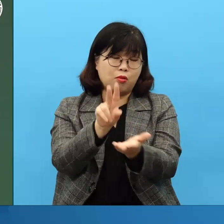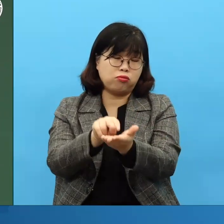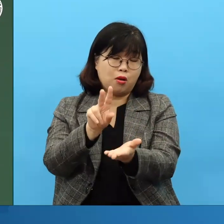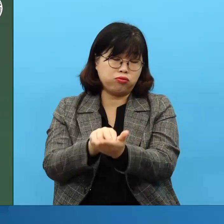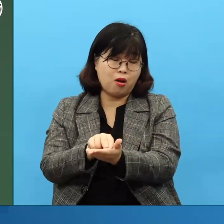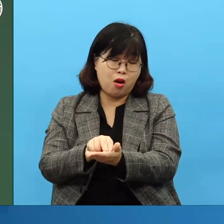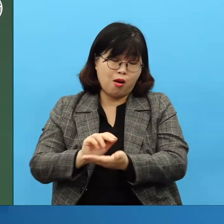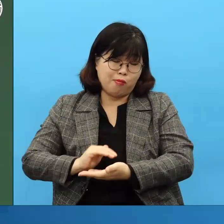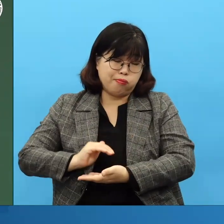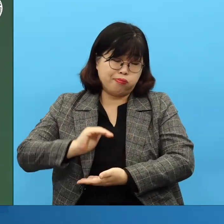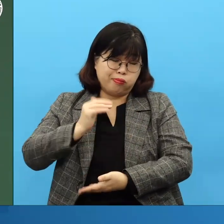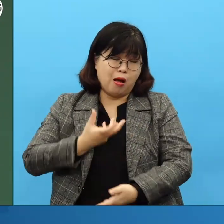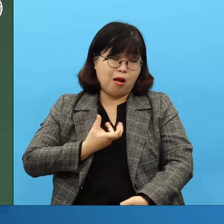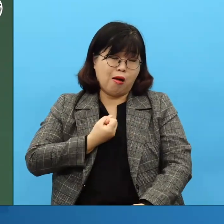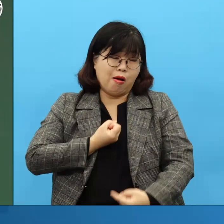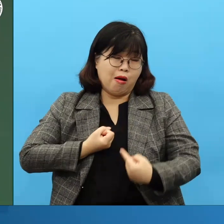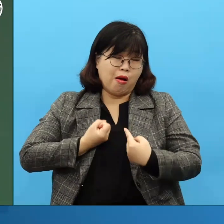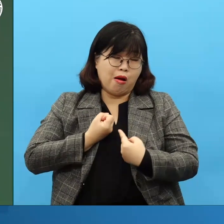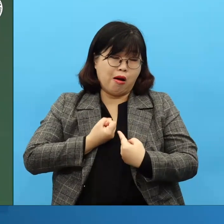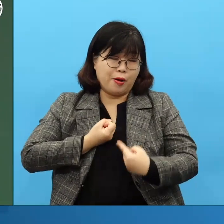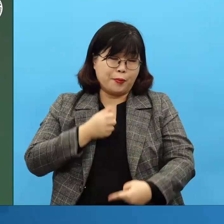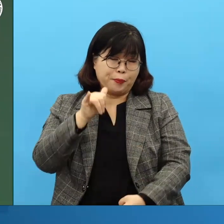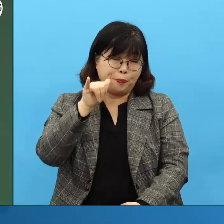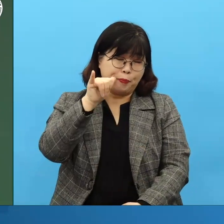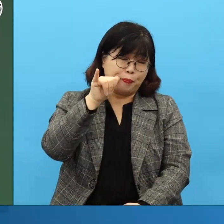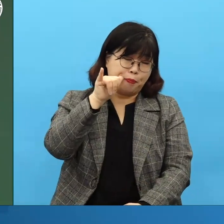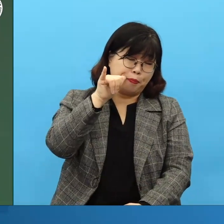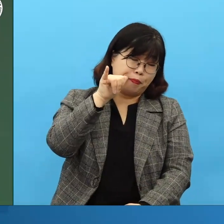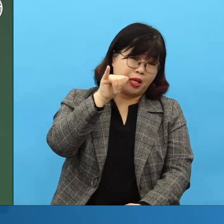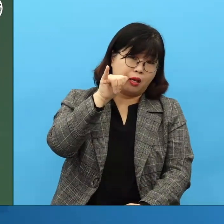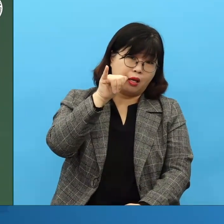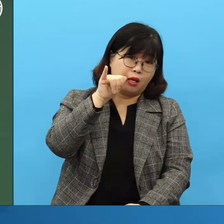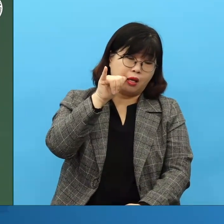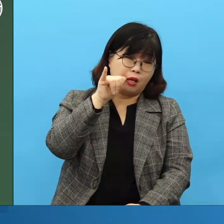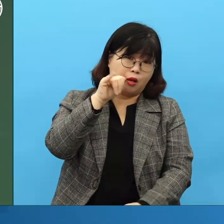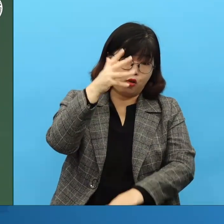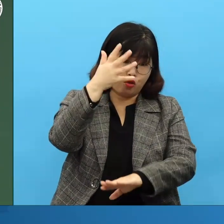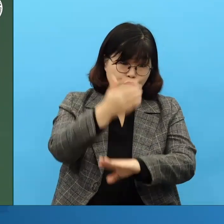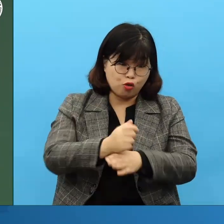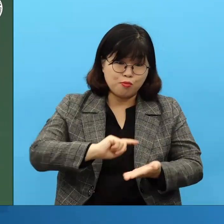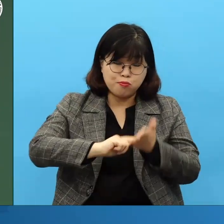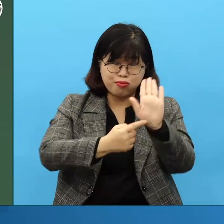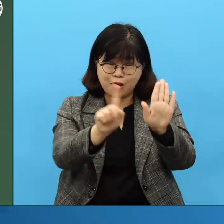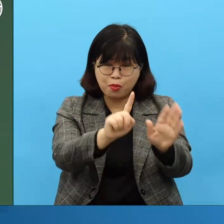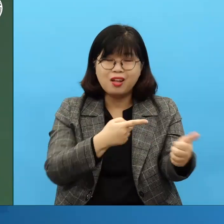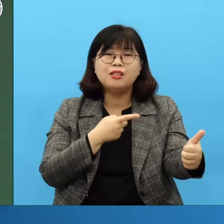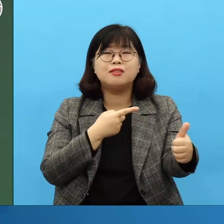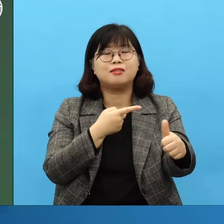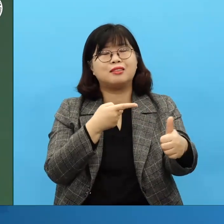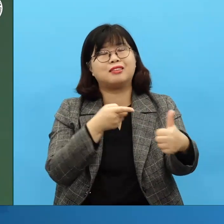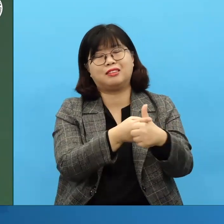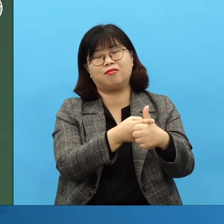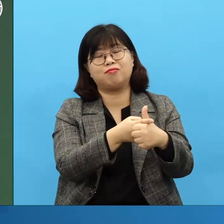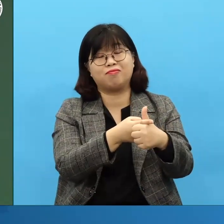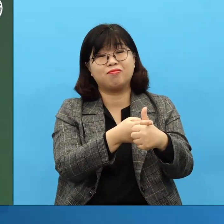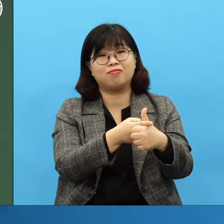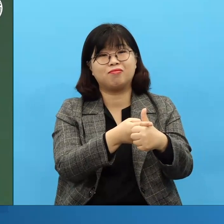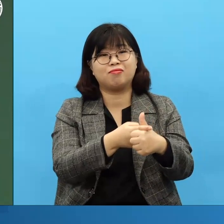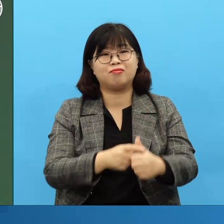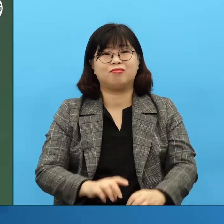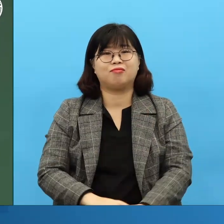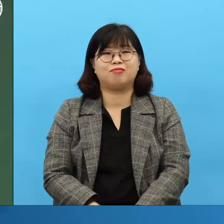뭔가가 지금 나쁜 것이 중독이 된 거예요. In other words, something very negative has become imprinted 그래 inside of 중독이 them. 됐단 말은